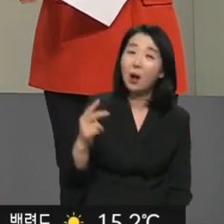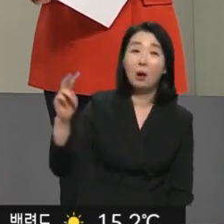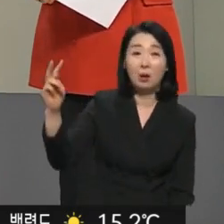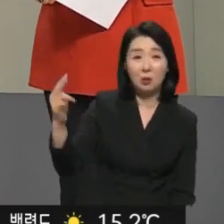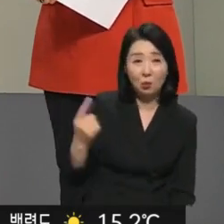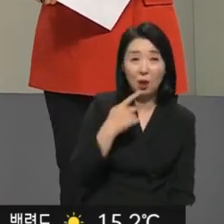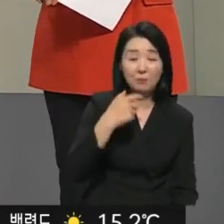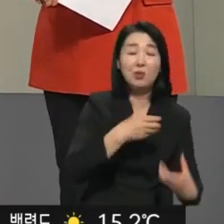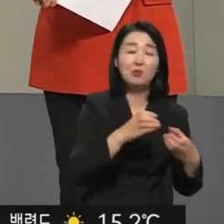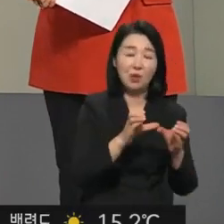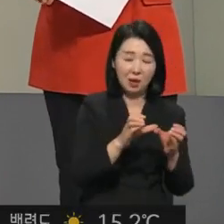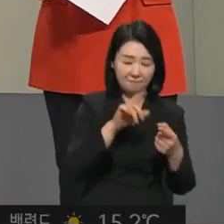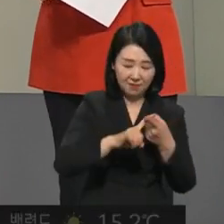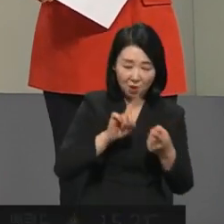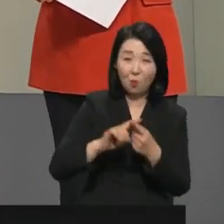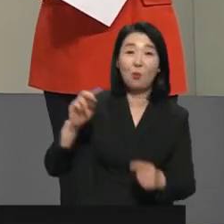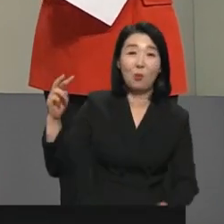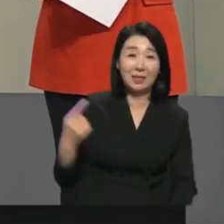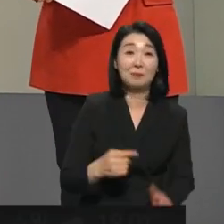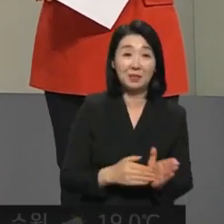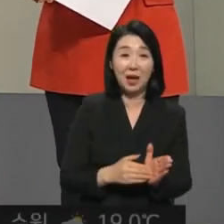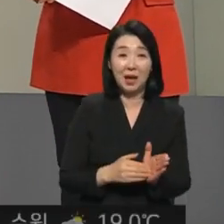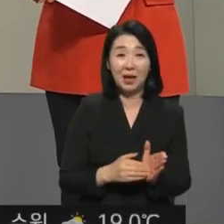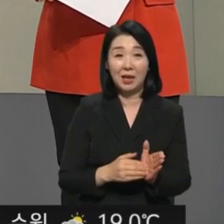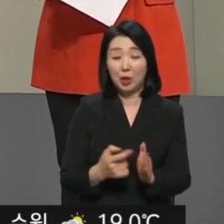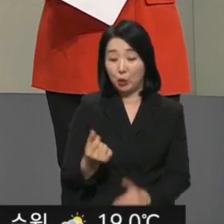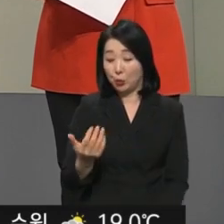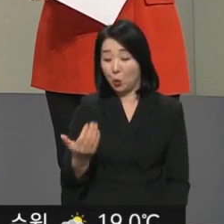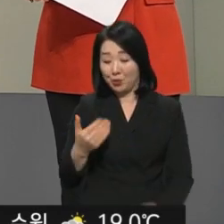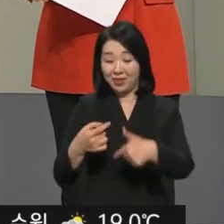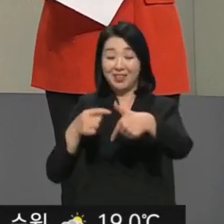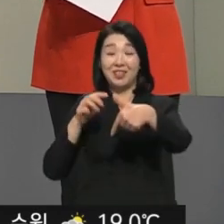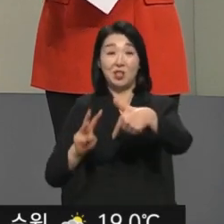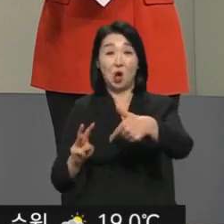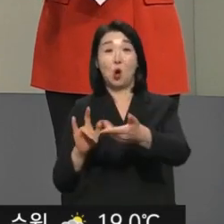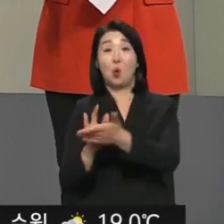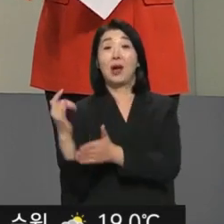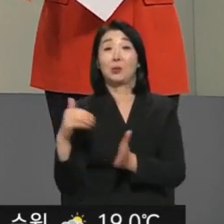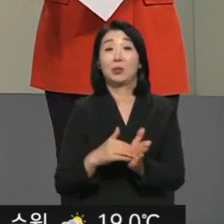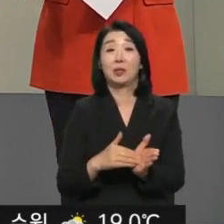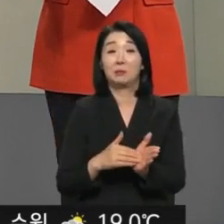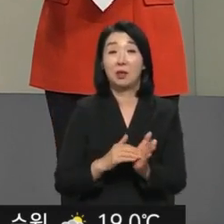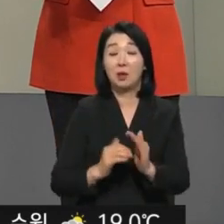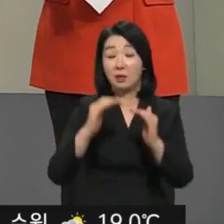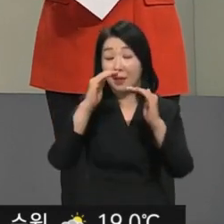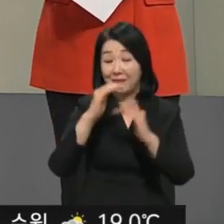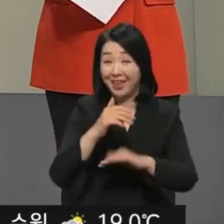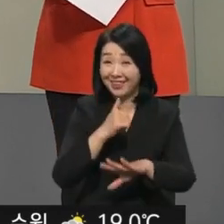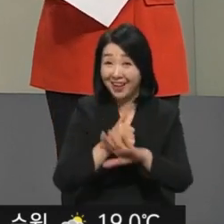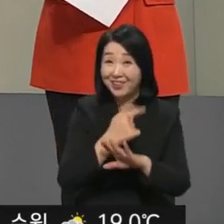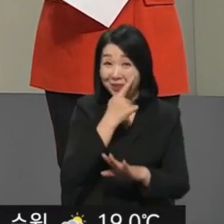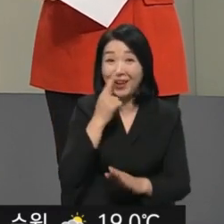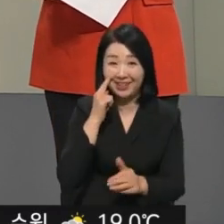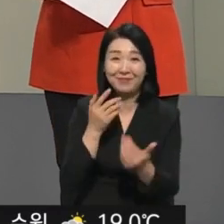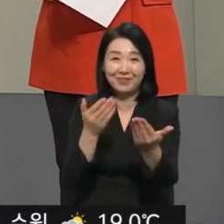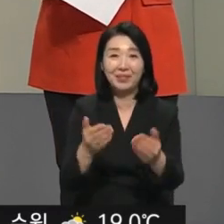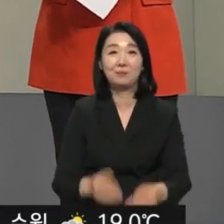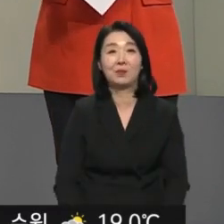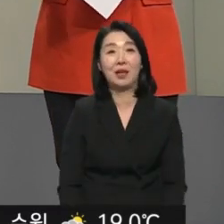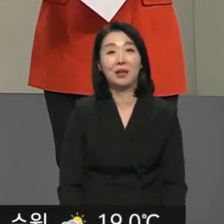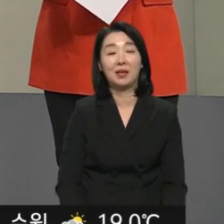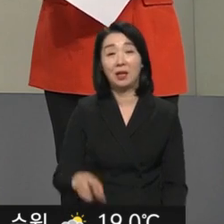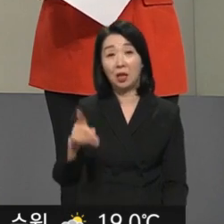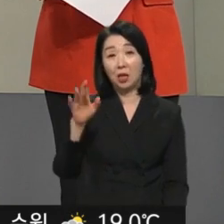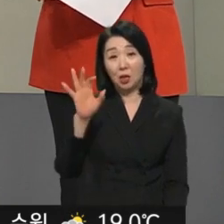민주당에 화답했기 때문이죠. 조금 전 인천국제공항에 도착했는데요. 여기서 한 이야기는 잠시 뒤 확인해 보시고요. 먼저 송